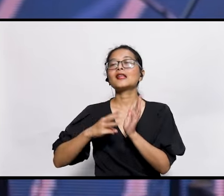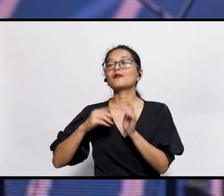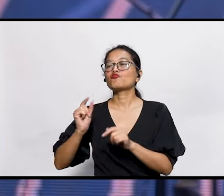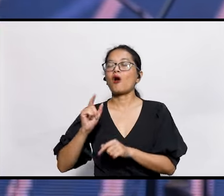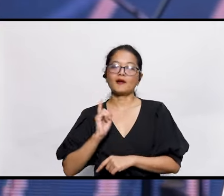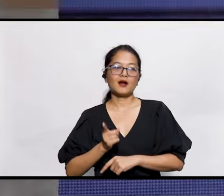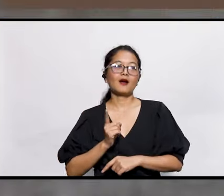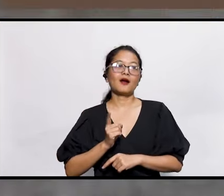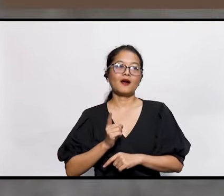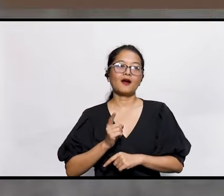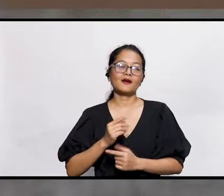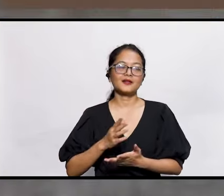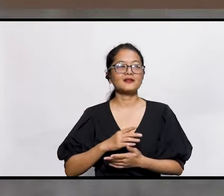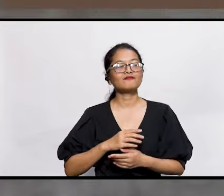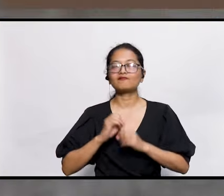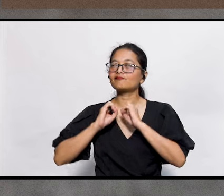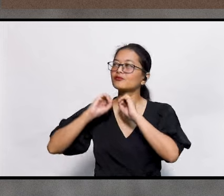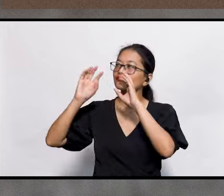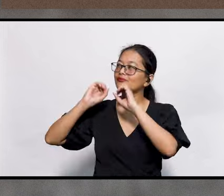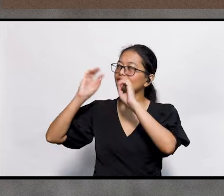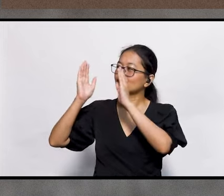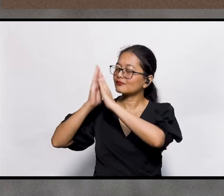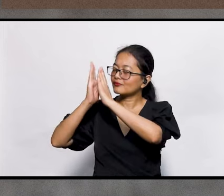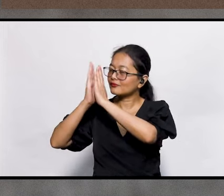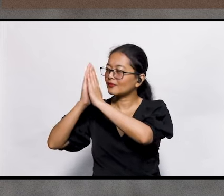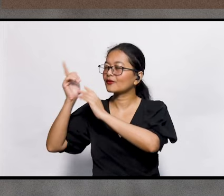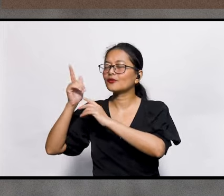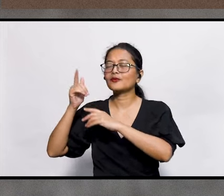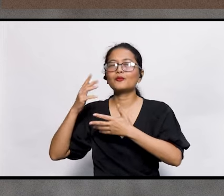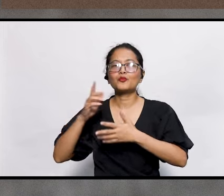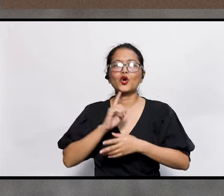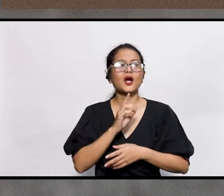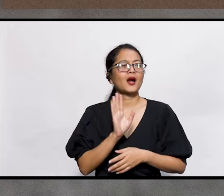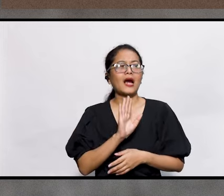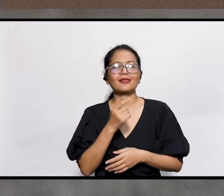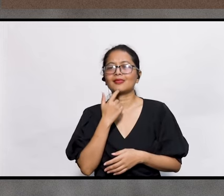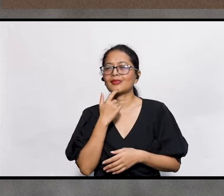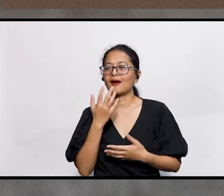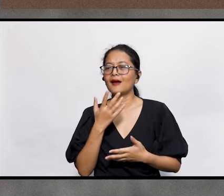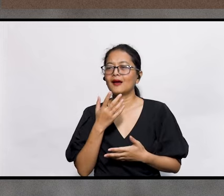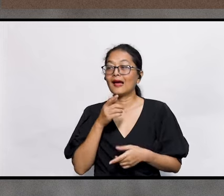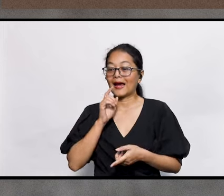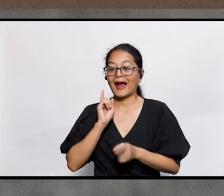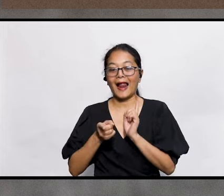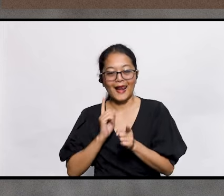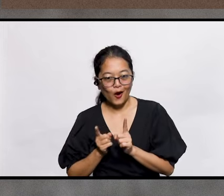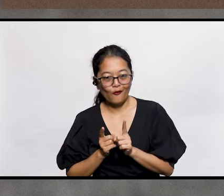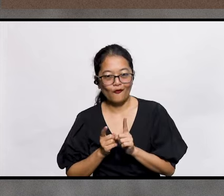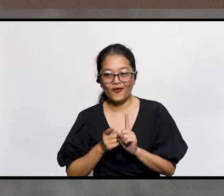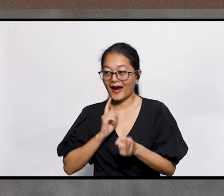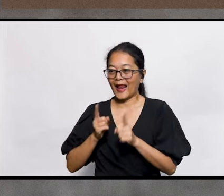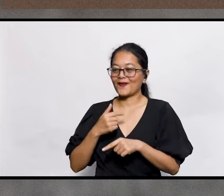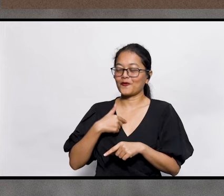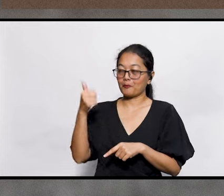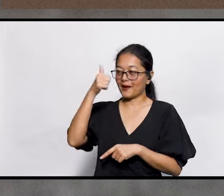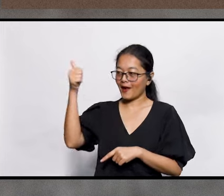teman-teman so SH of not of jadi memuji Tuhan bukan jika if Win jika